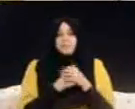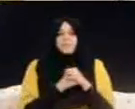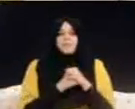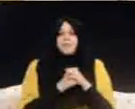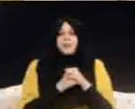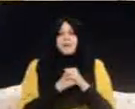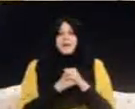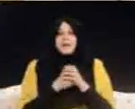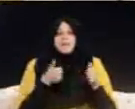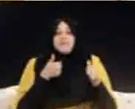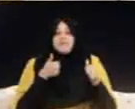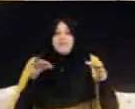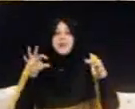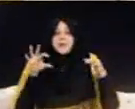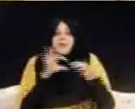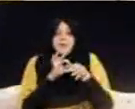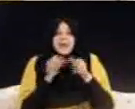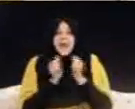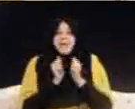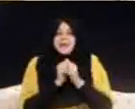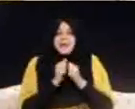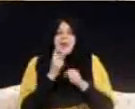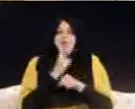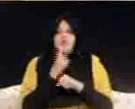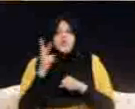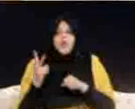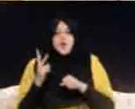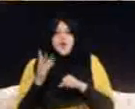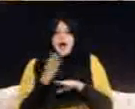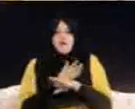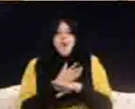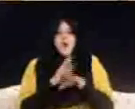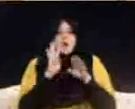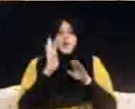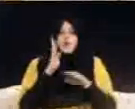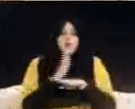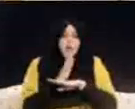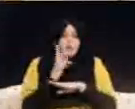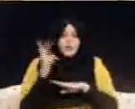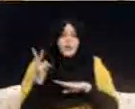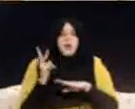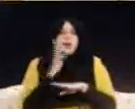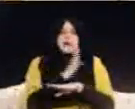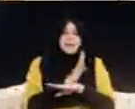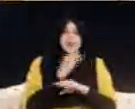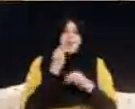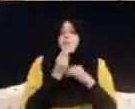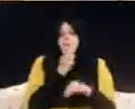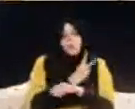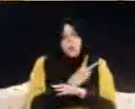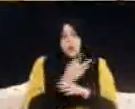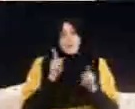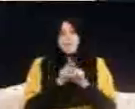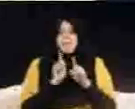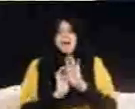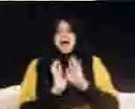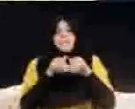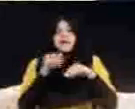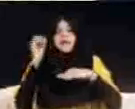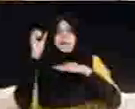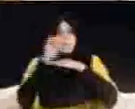يعني متصلة بالصلوات، ركعتين قبل الظهر أولا أربع ركعات، وبعد الظهر أيضا اثنين أو أربعة، وبعد المغرب، وهكذا.